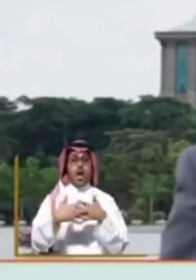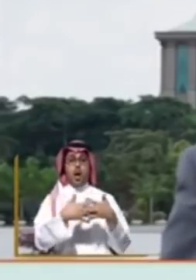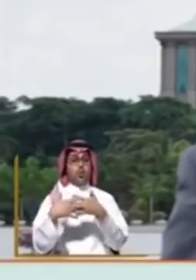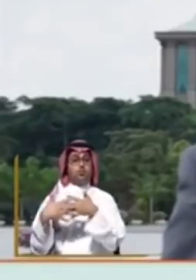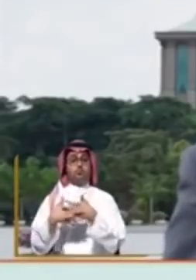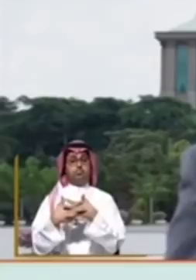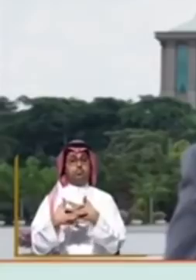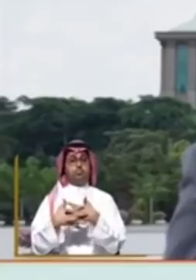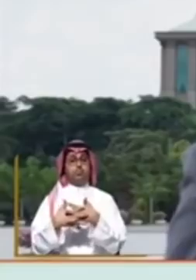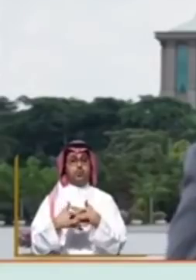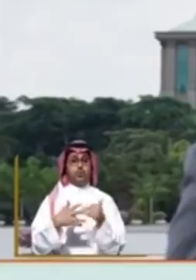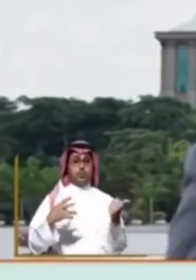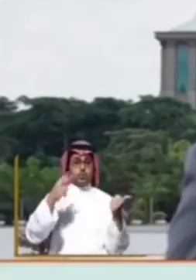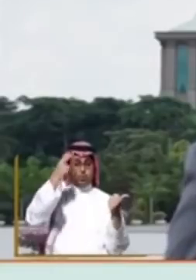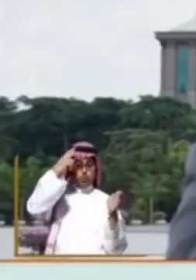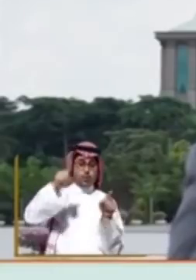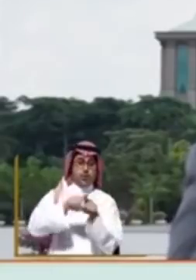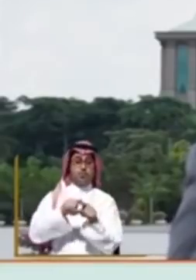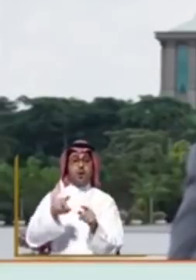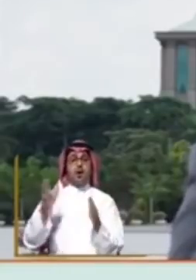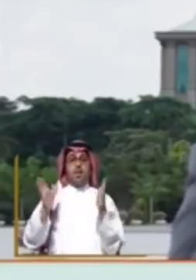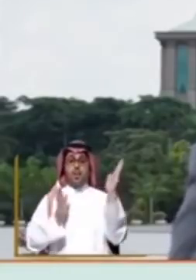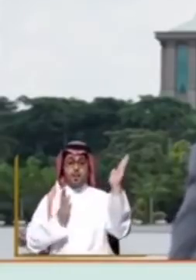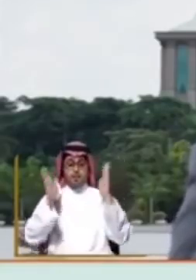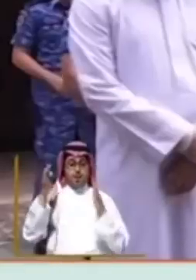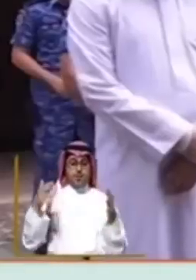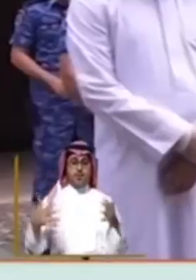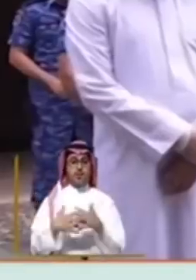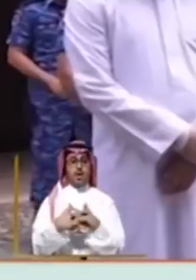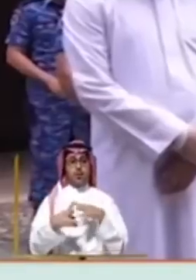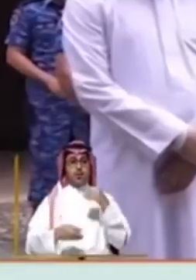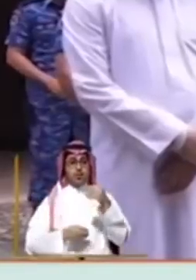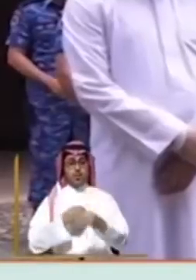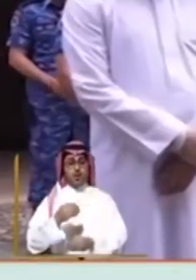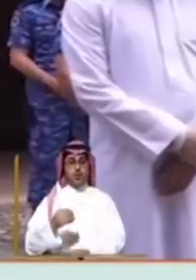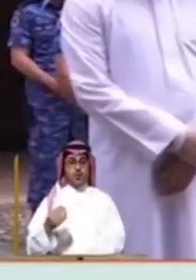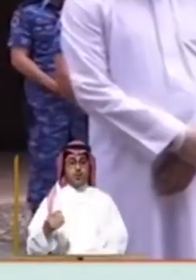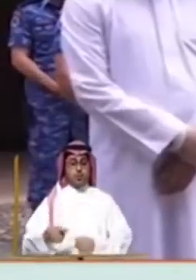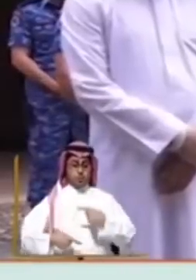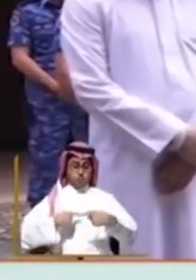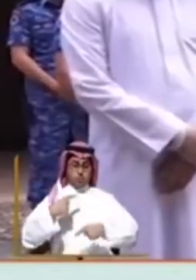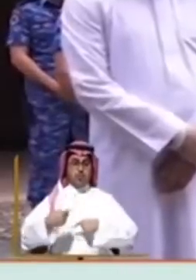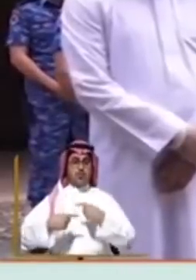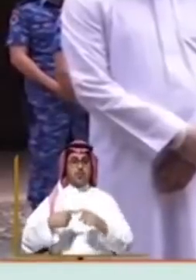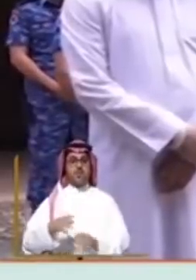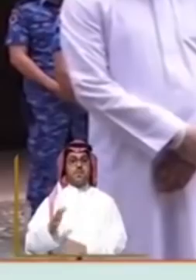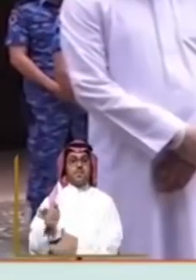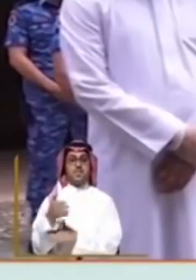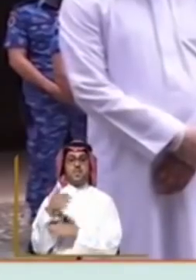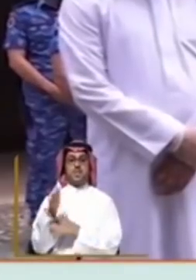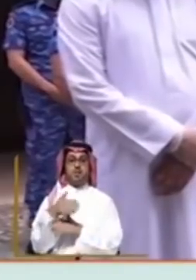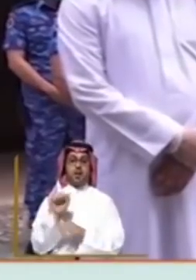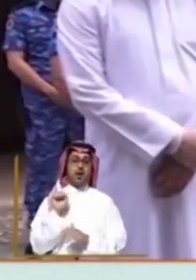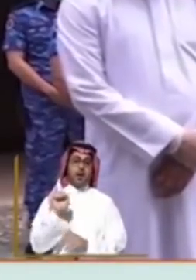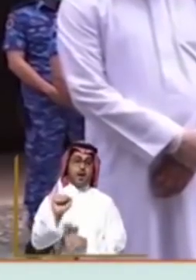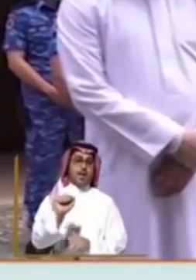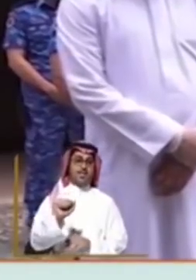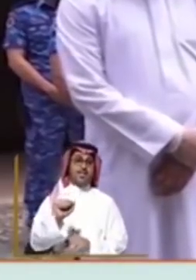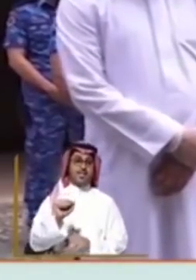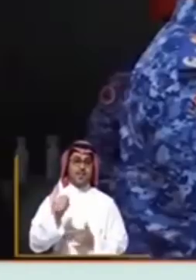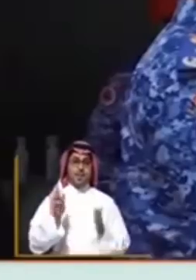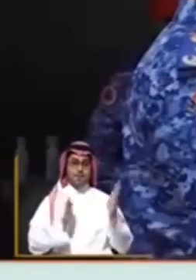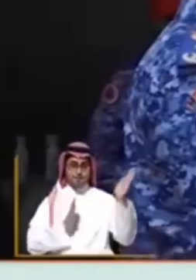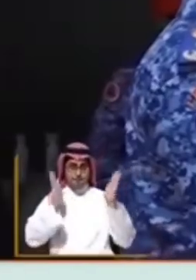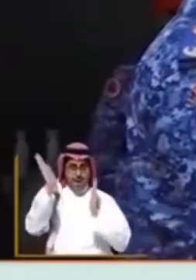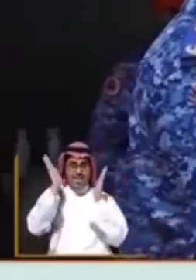العربية السعودية وإجلاء الرعاية من كلا البلدين. دأب السفارة خادم الحرمين الشريفين